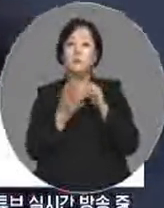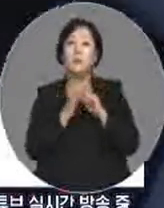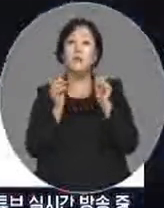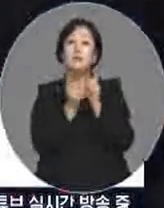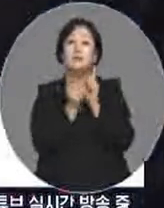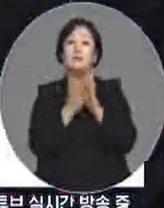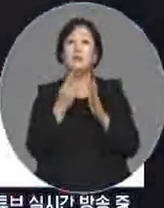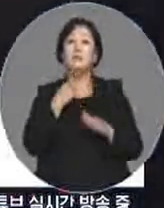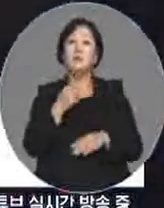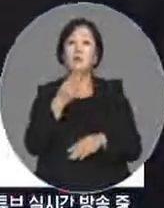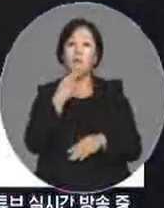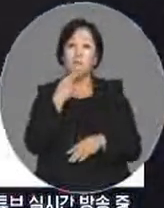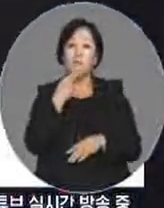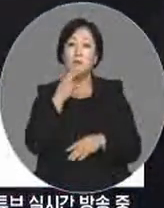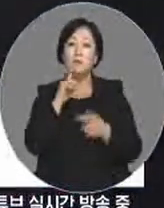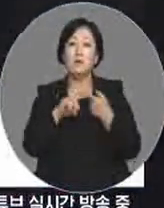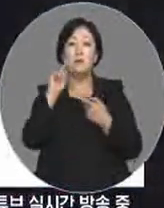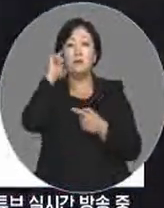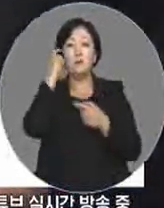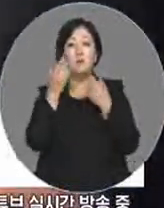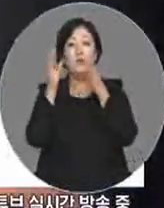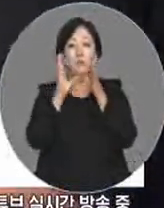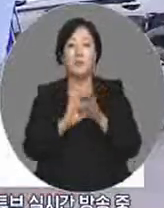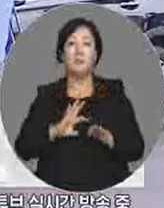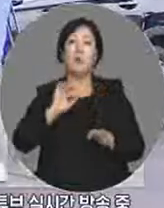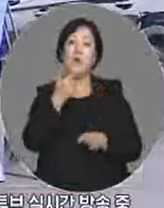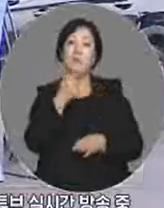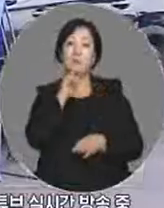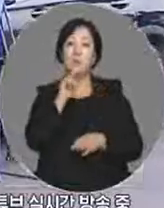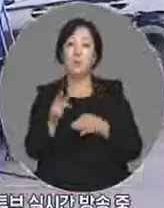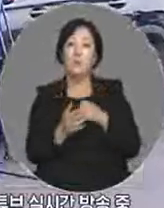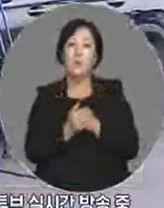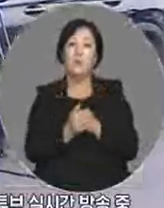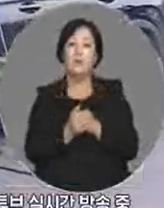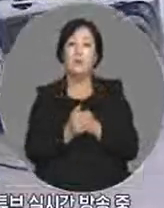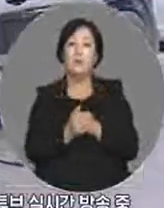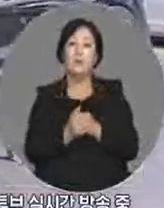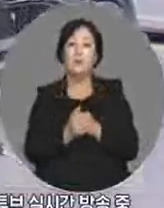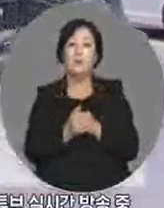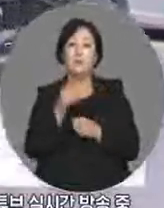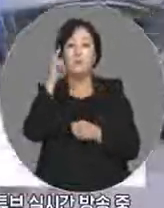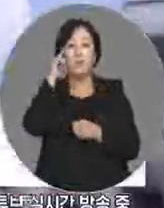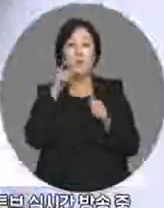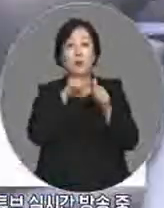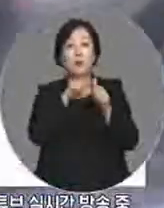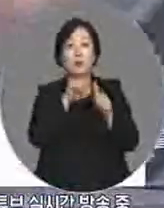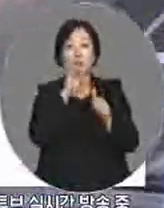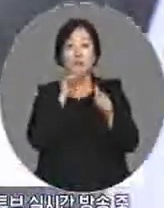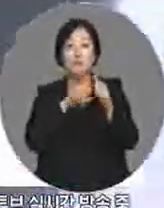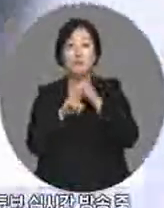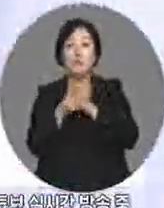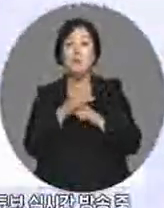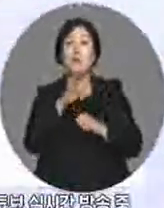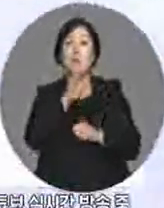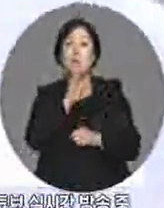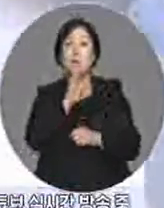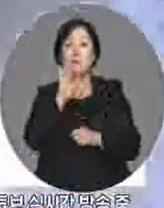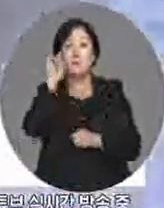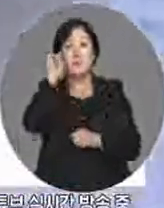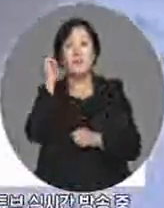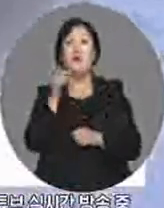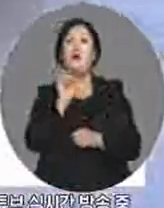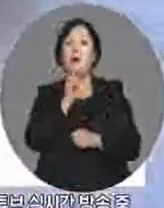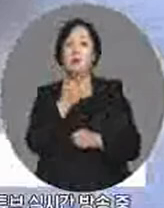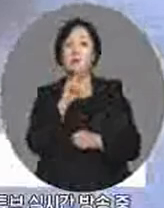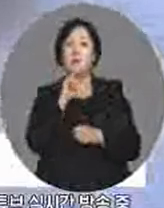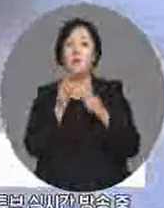혐의를 인정하냐는 취재진의 질문엔 수차례 부인했습니다. 왜 살인나요? 혐의 인정하십니까?